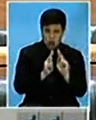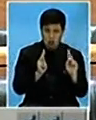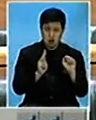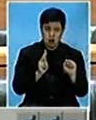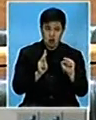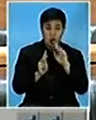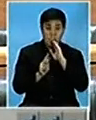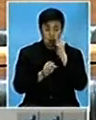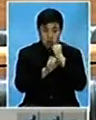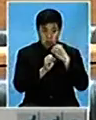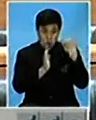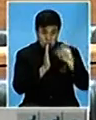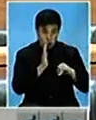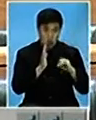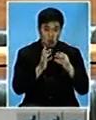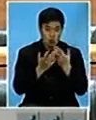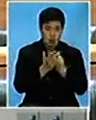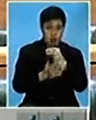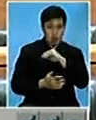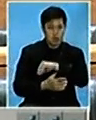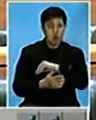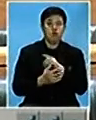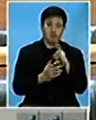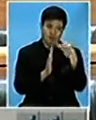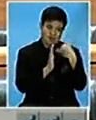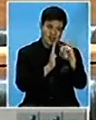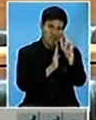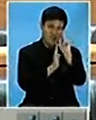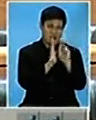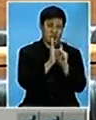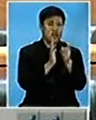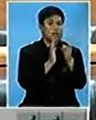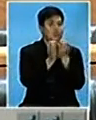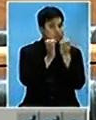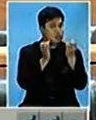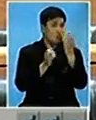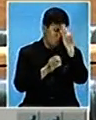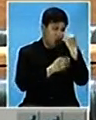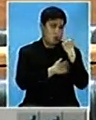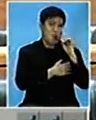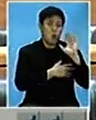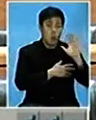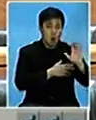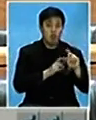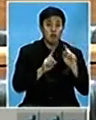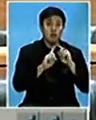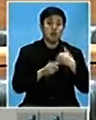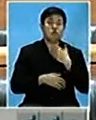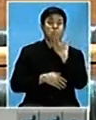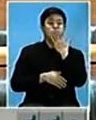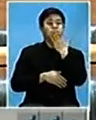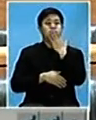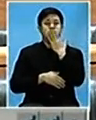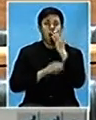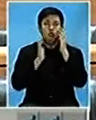ากระทำการใดที่ทำให้ตัวเองได้ประโยชน์ผิดรัฐธรรมนูญนะเพราะสิ่งเหล่านี้คืออำนาจของท่านแต่ถ้าท่านไม่พูดค